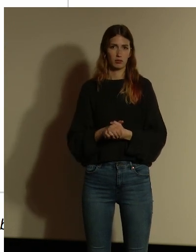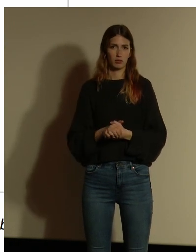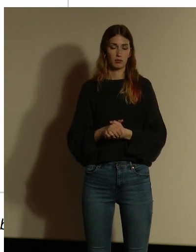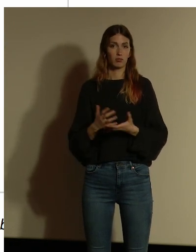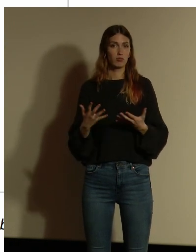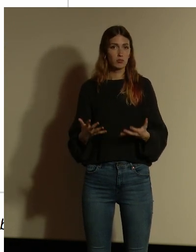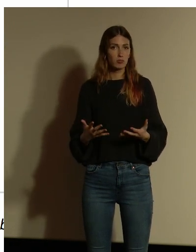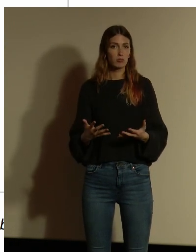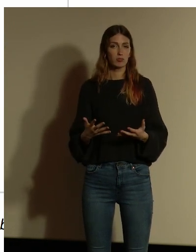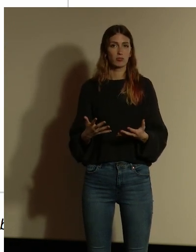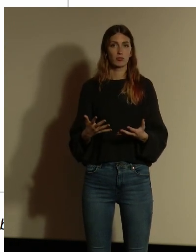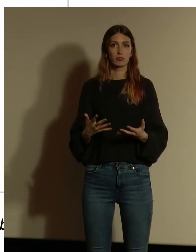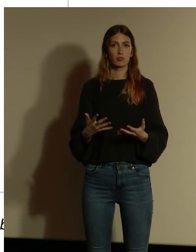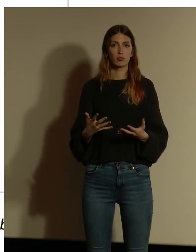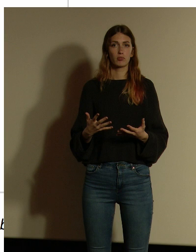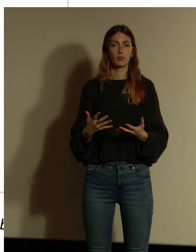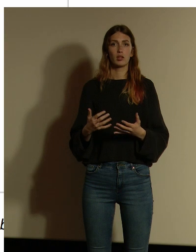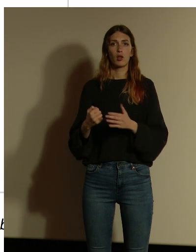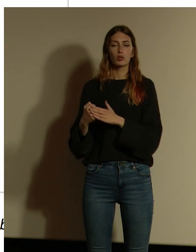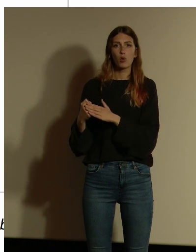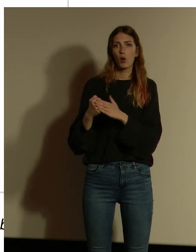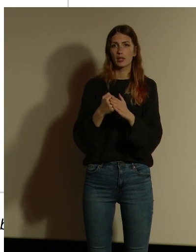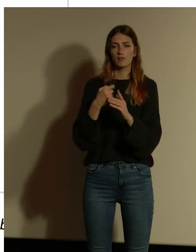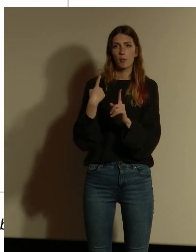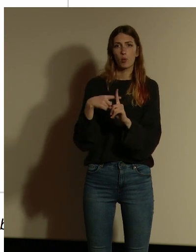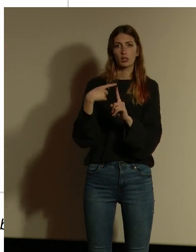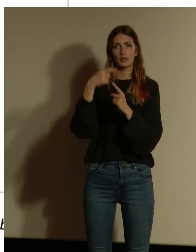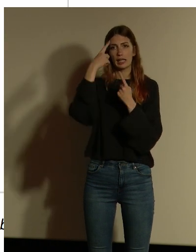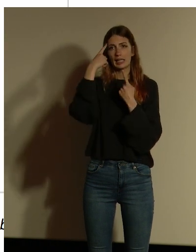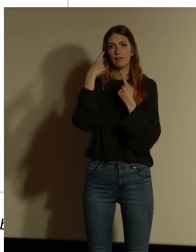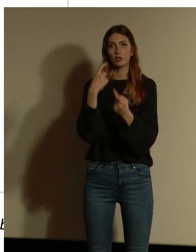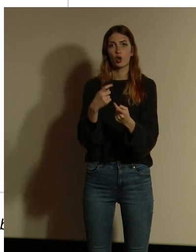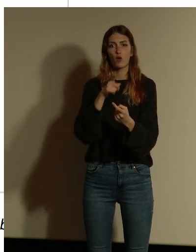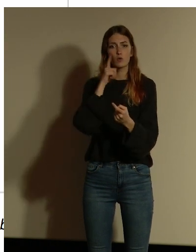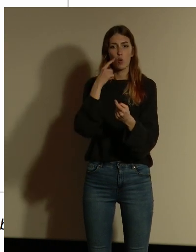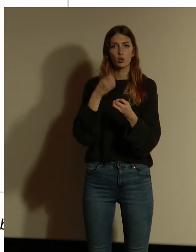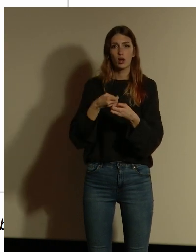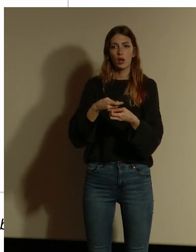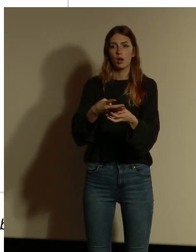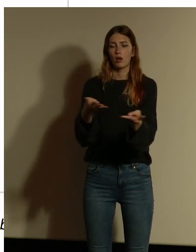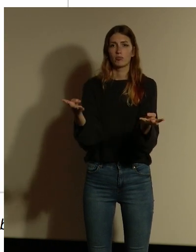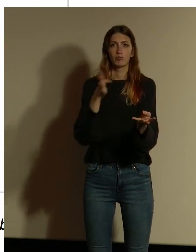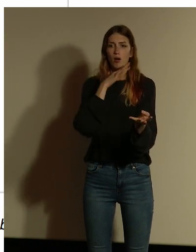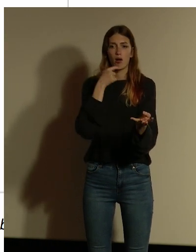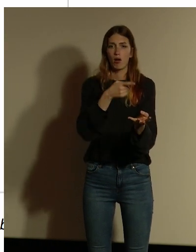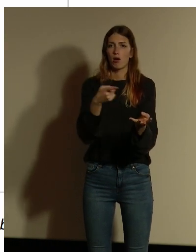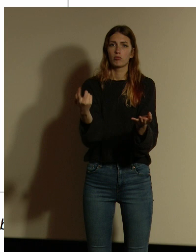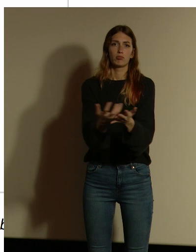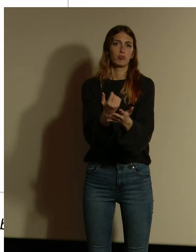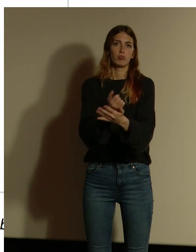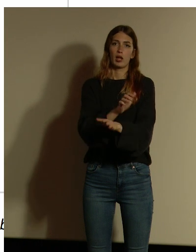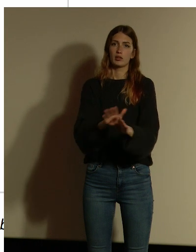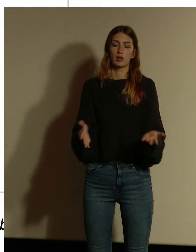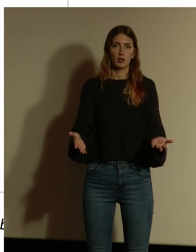siis hea, toetav, positiivne informatsioon lihtsalt noorteni, väga paljude noorteni ei jõua. Neil